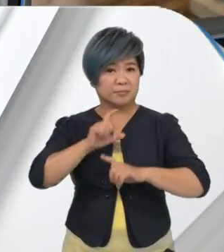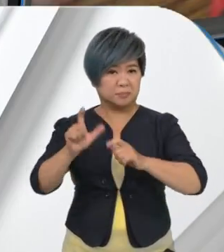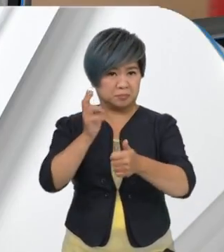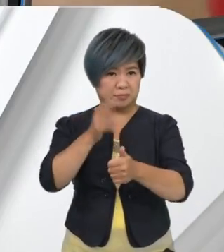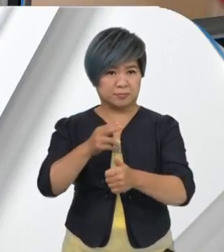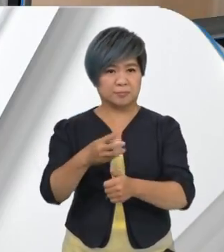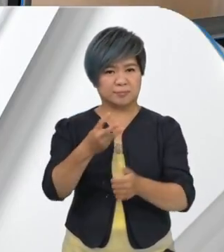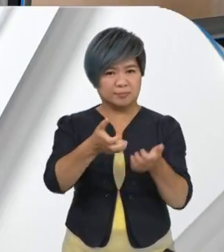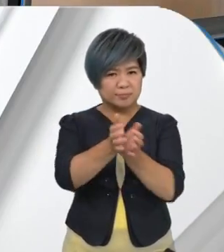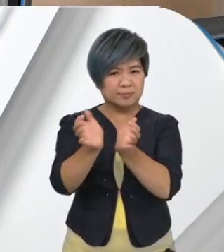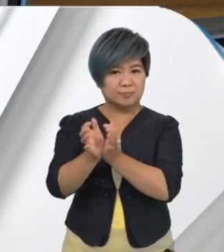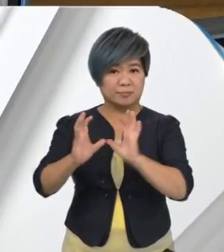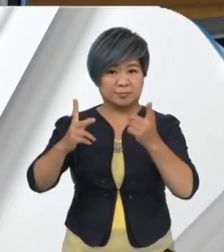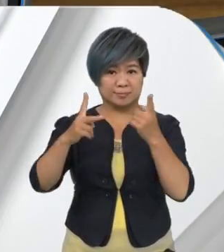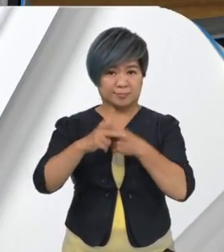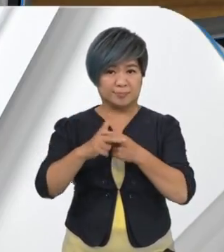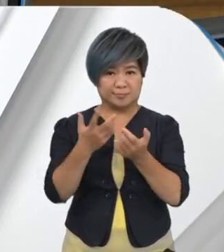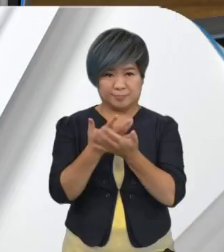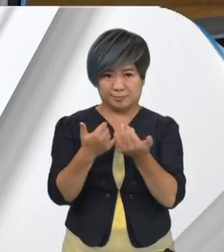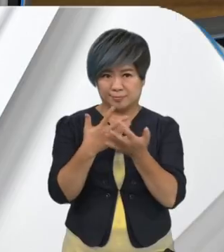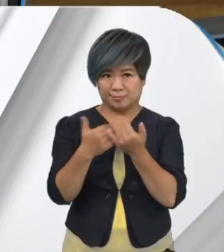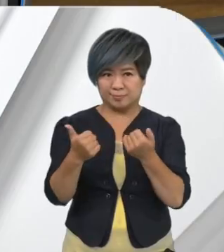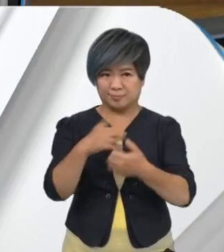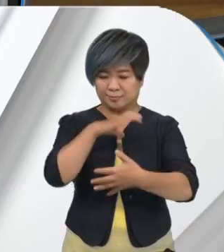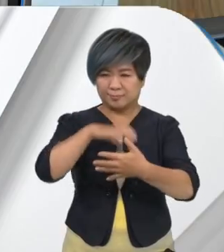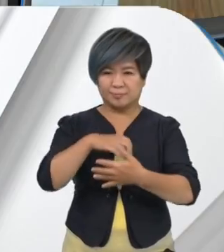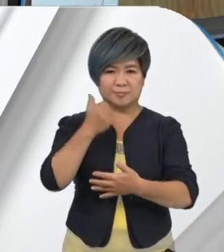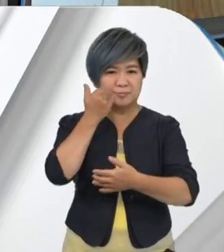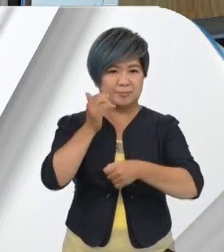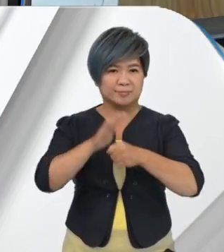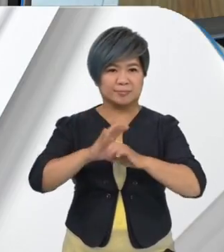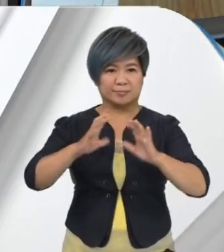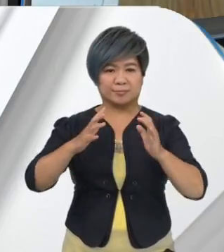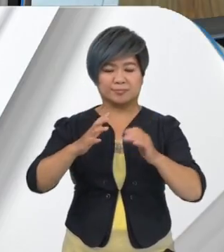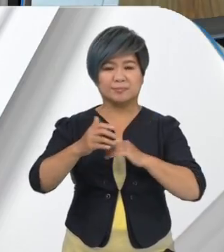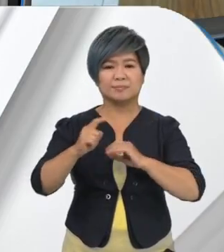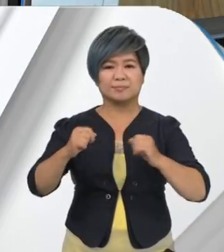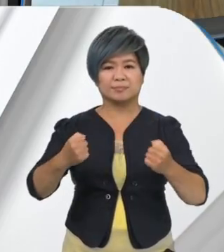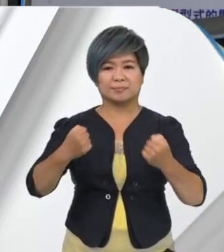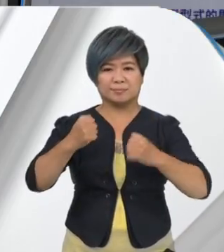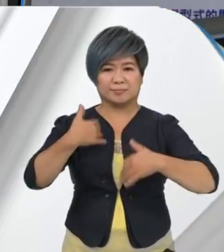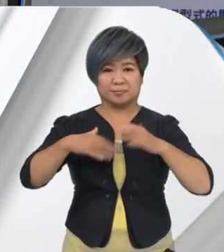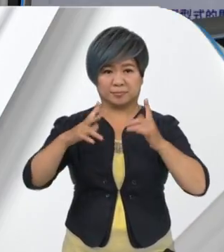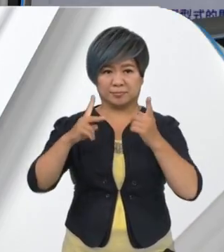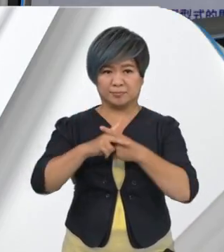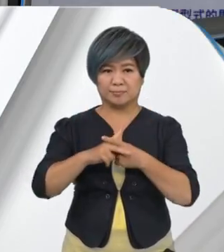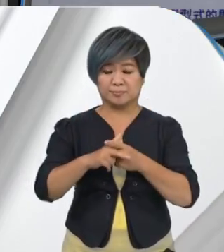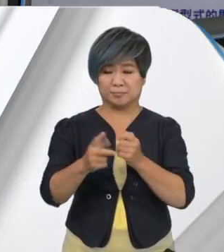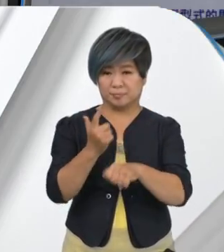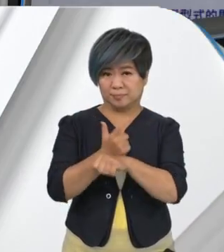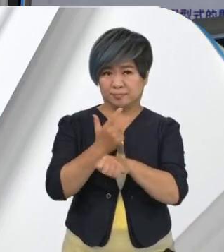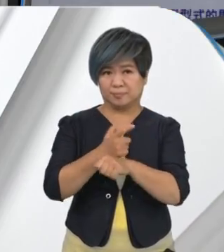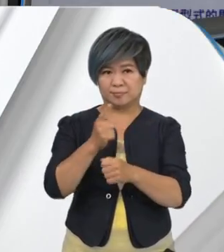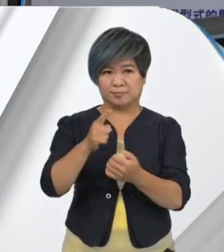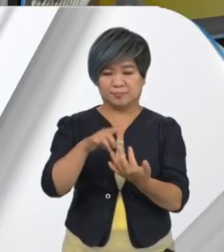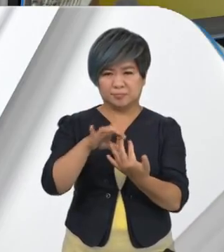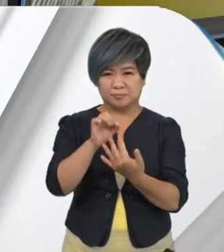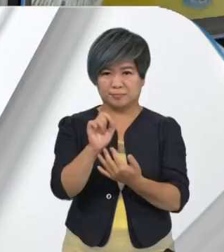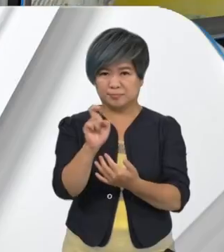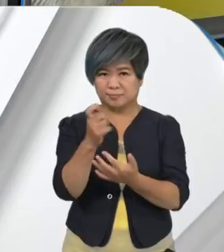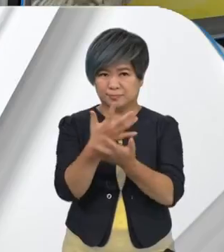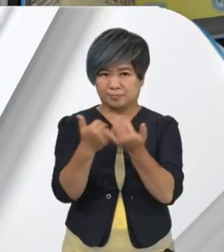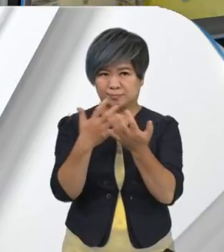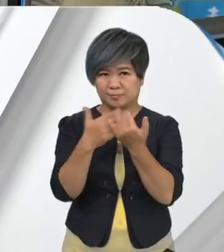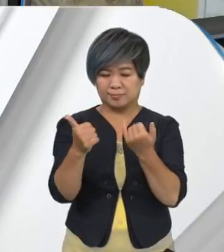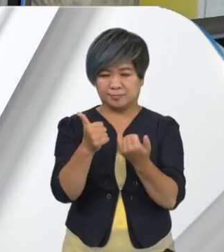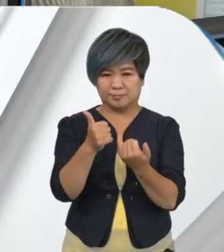出了三组国小队伍，其中仁埔乡的振兴国小，从全学校六年级十届学生的当中抽